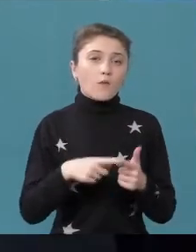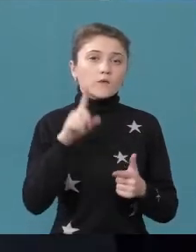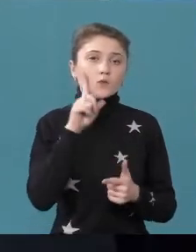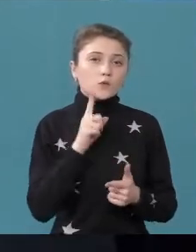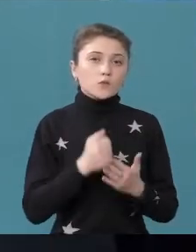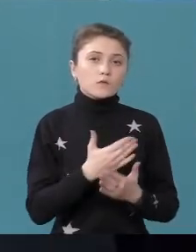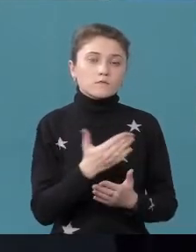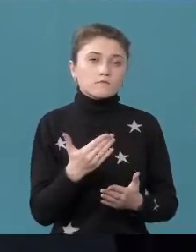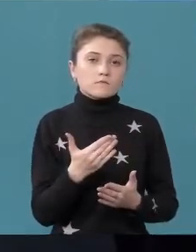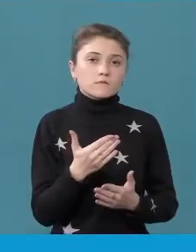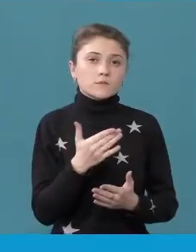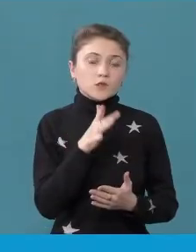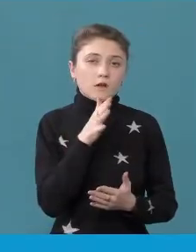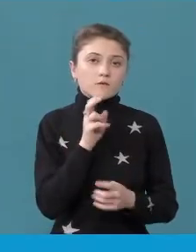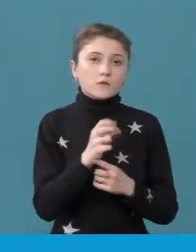свого сімейного лікаря.